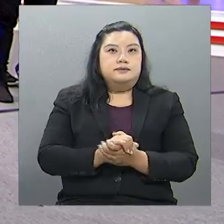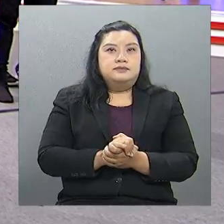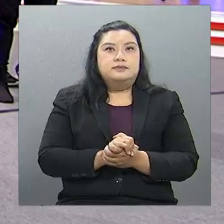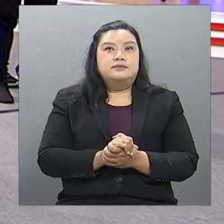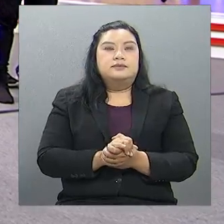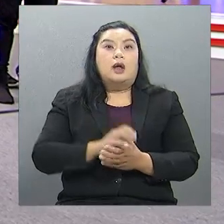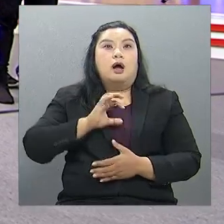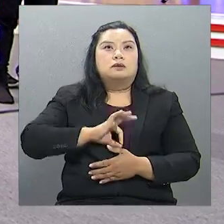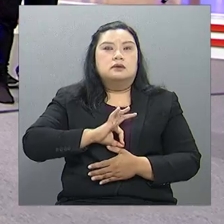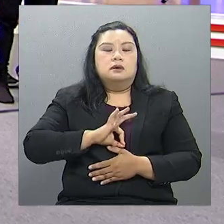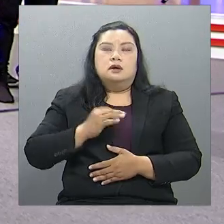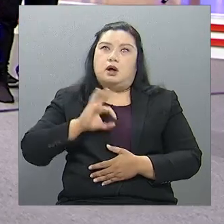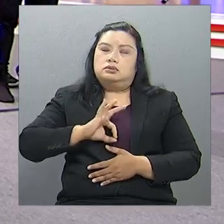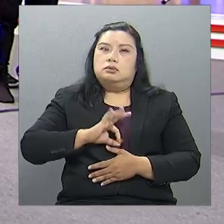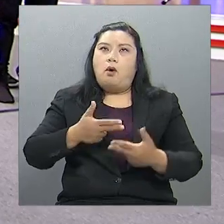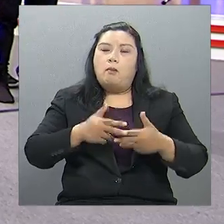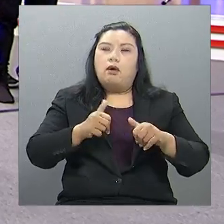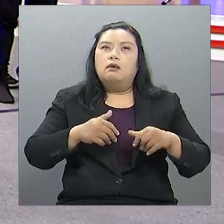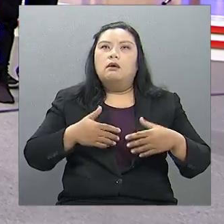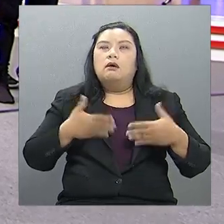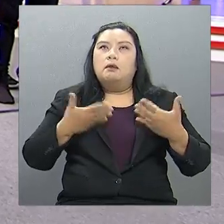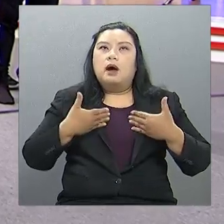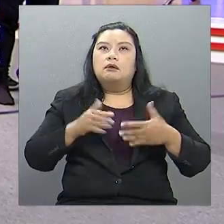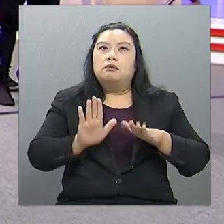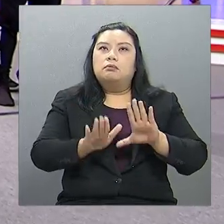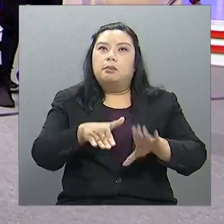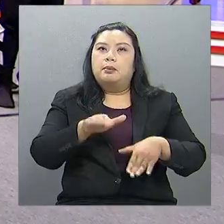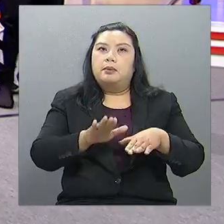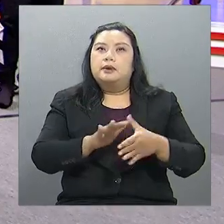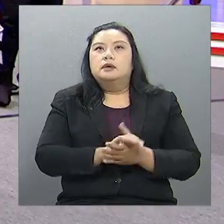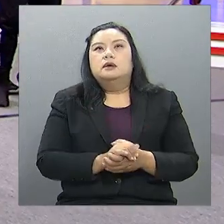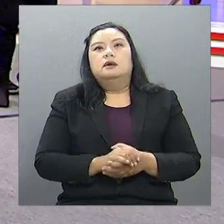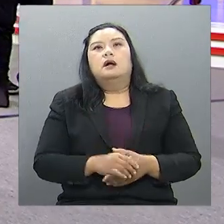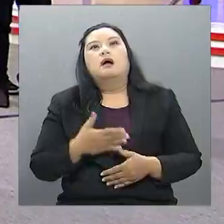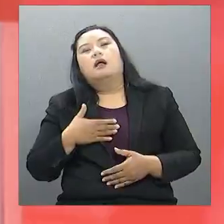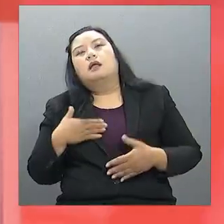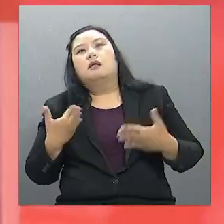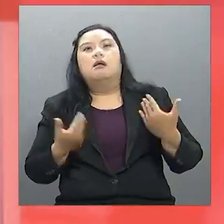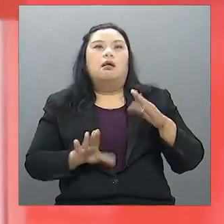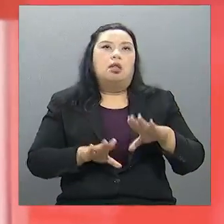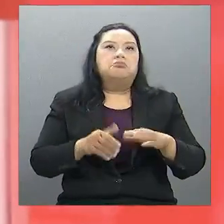มากขึ้นฉันคเวลาเราเดนเเทเวลาเงินแล้เป็แบ เธเป็่